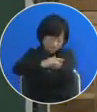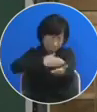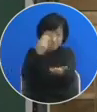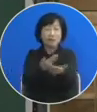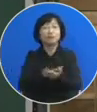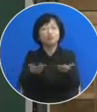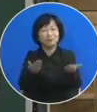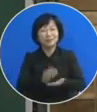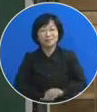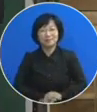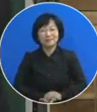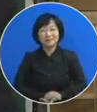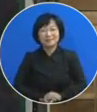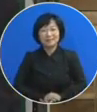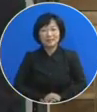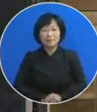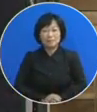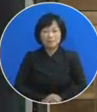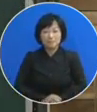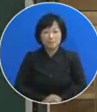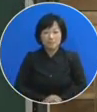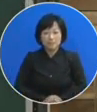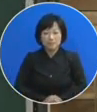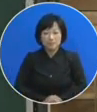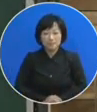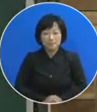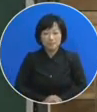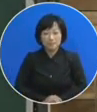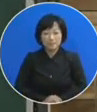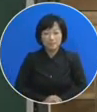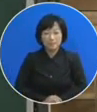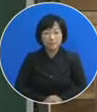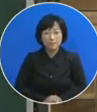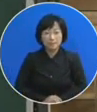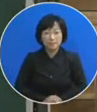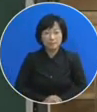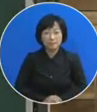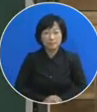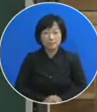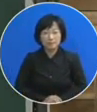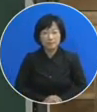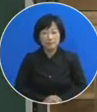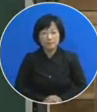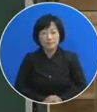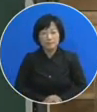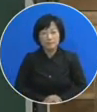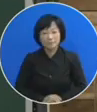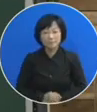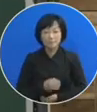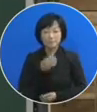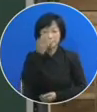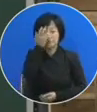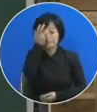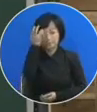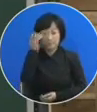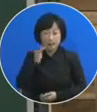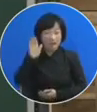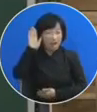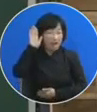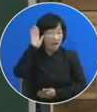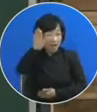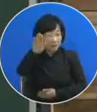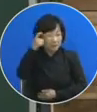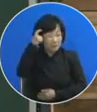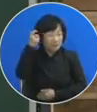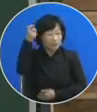answers. 예, 앞으로 많은 일 있습니다만은 이제는 굉장한 이 영적 문제들이 많이 오게 됩니다.